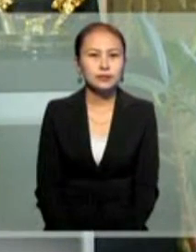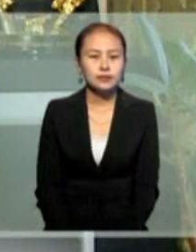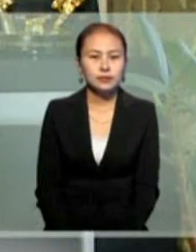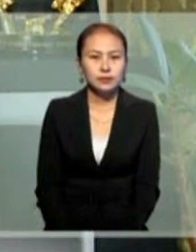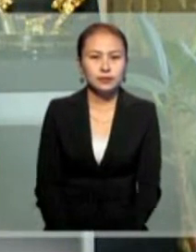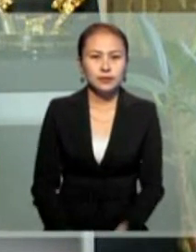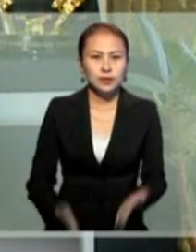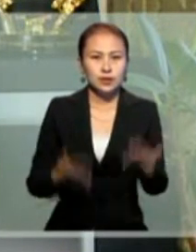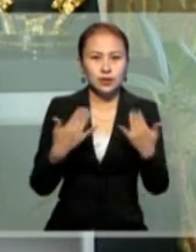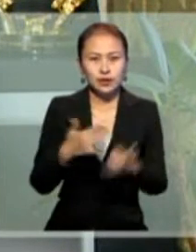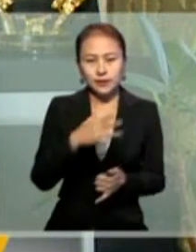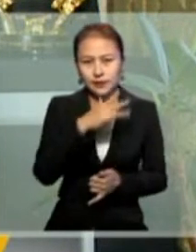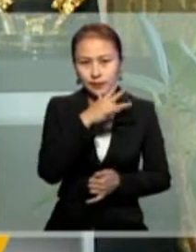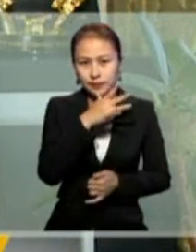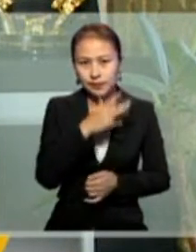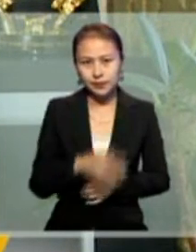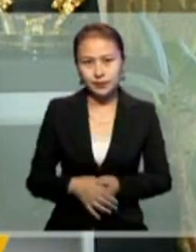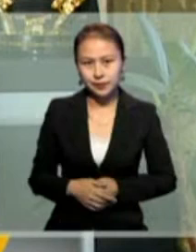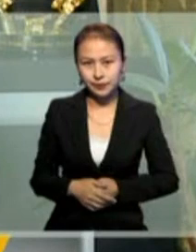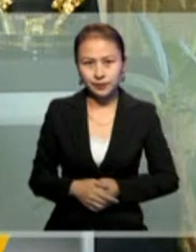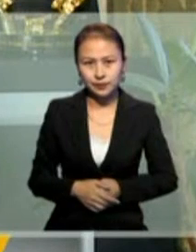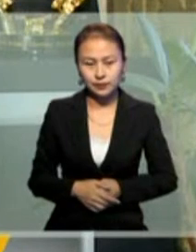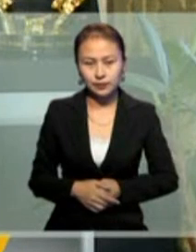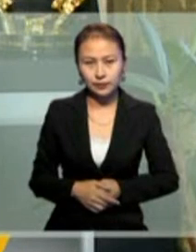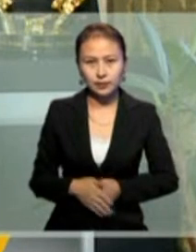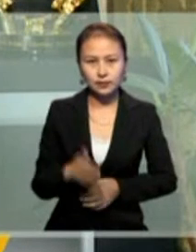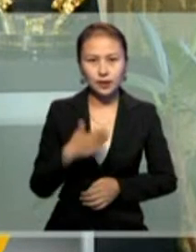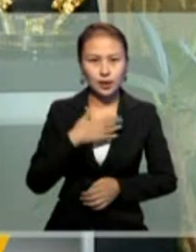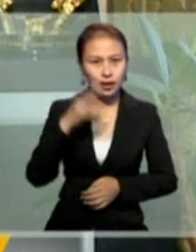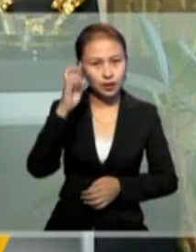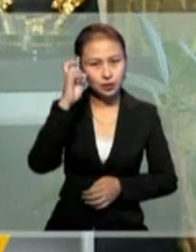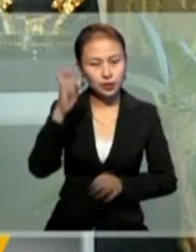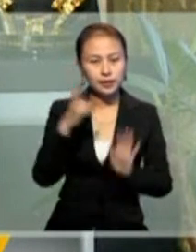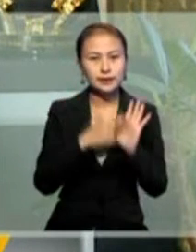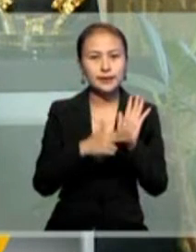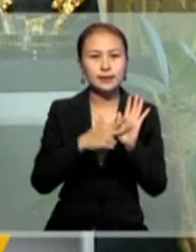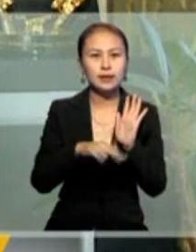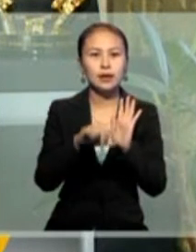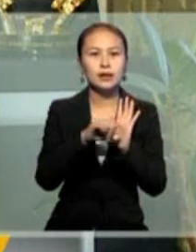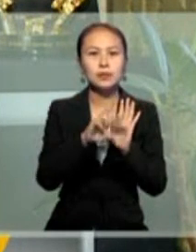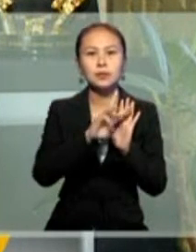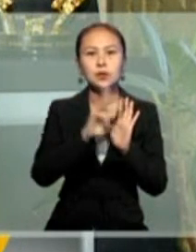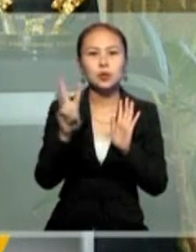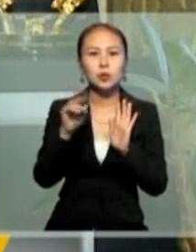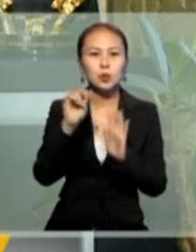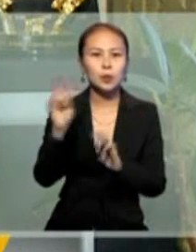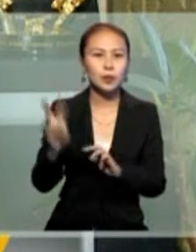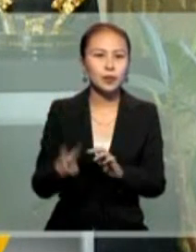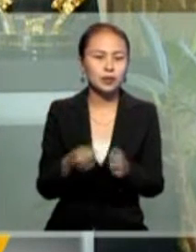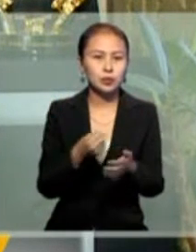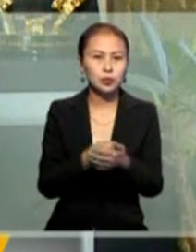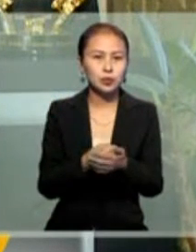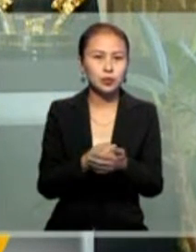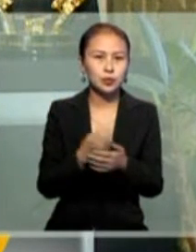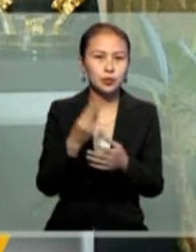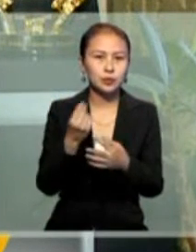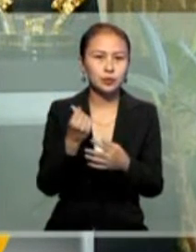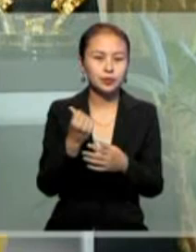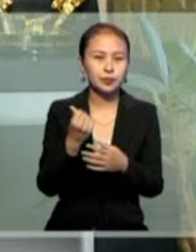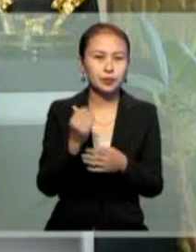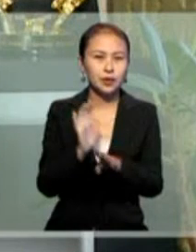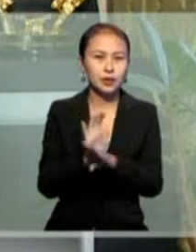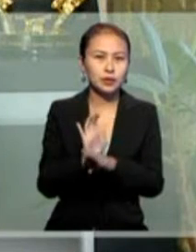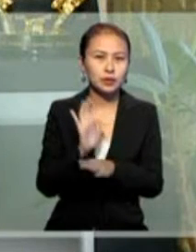Қазіргі уақытта осы біздің мемлекет 86 миллион долларға дейін сыртқа өз